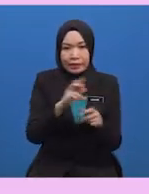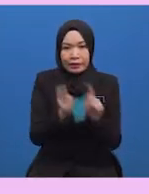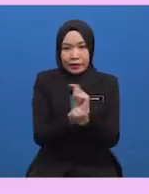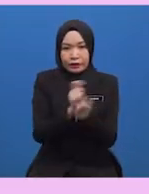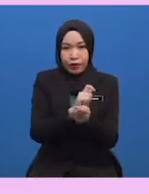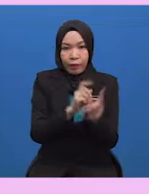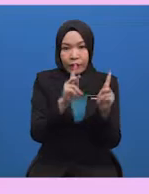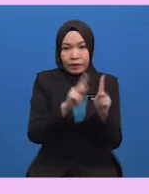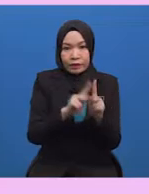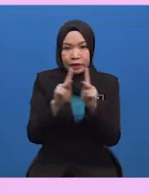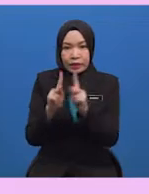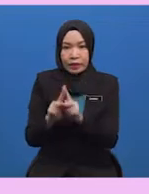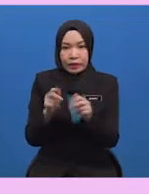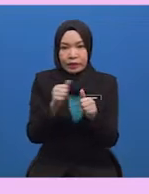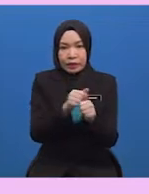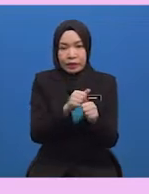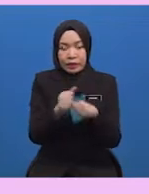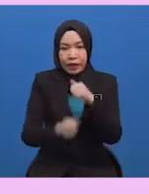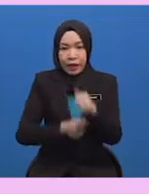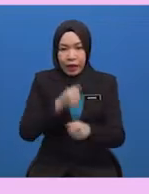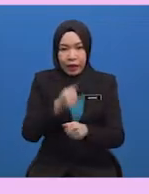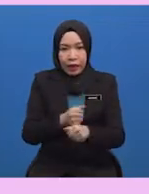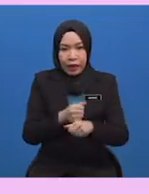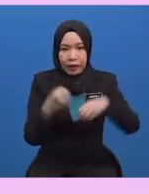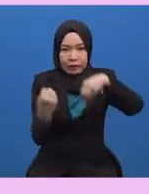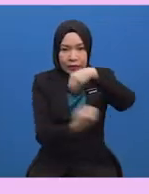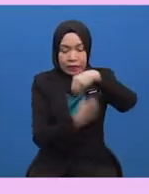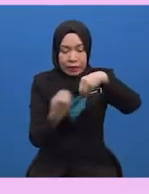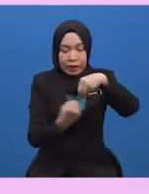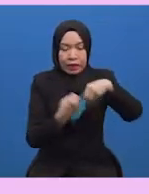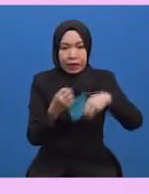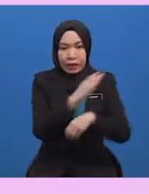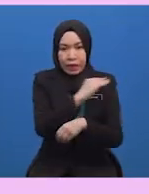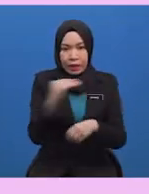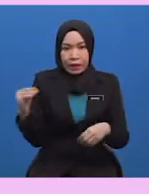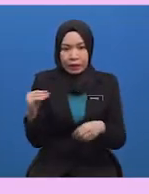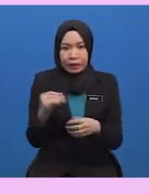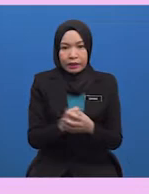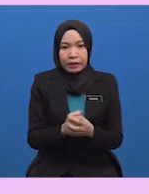yang meliputi kemerosotan kualiti alam sekitar dan pencemaran alam